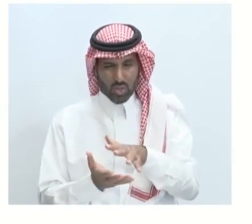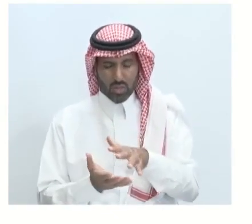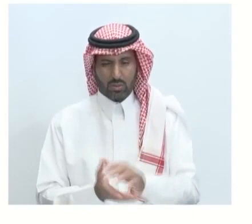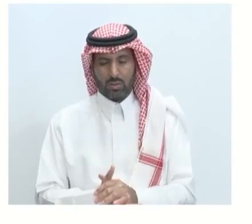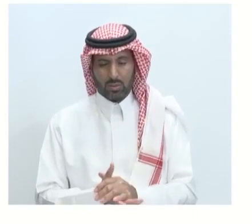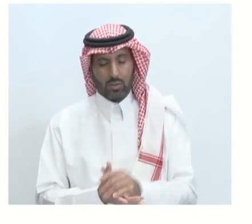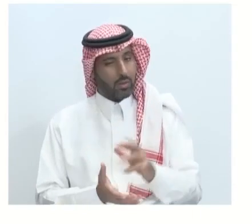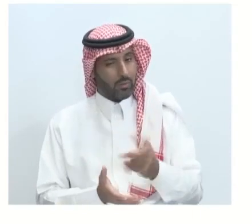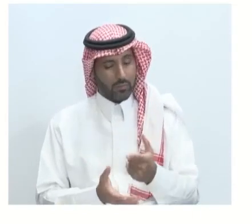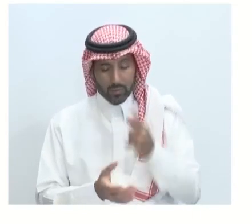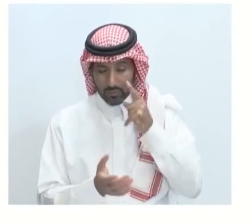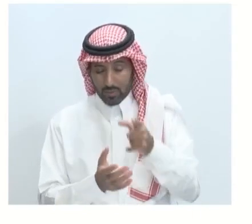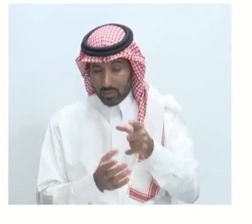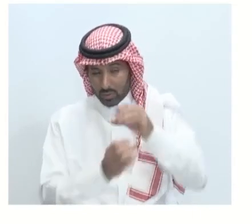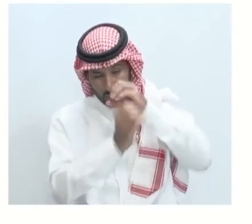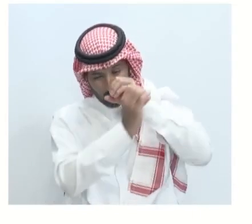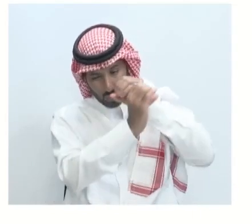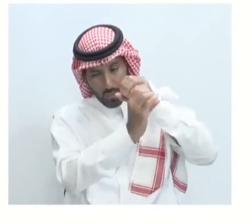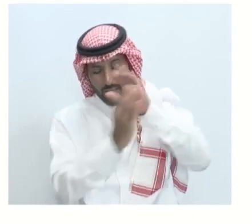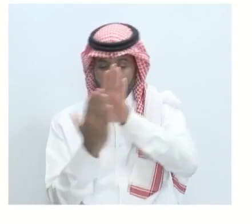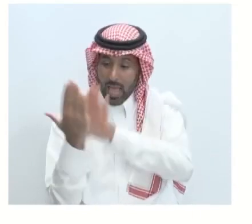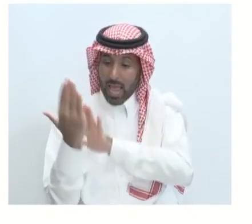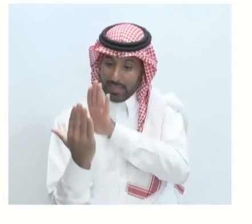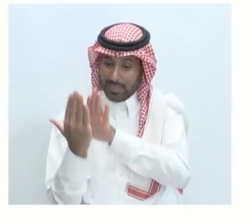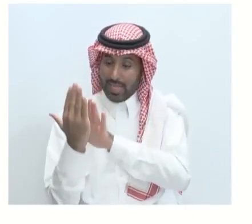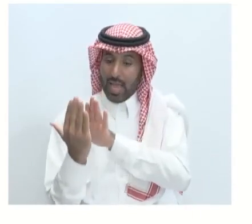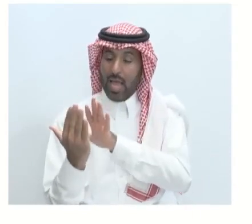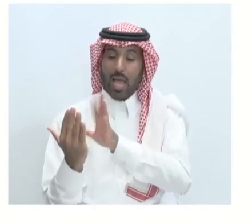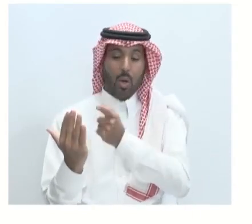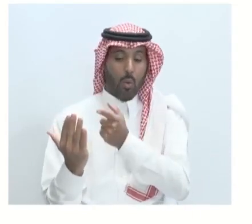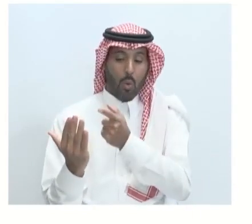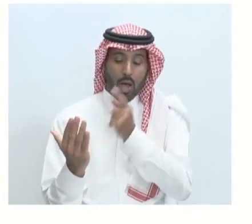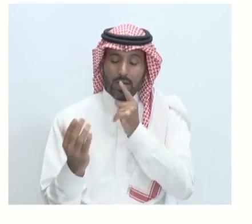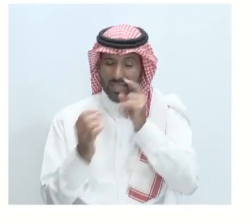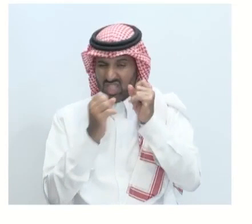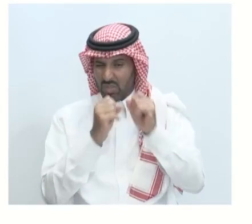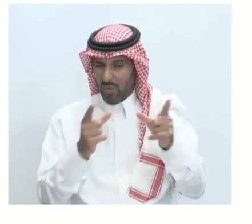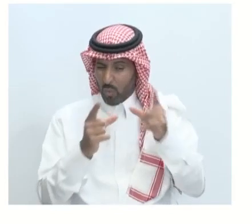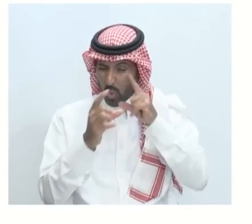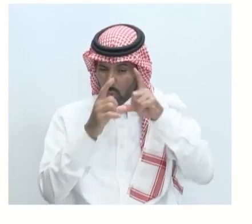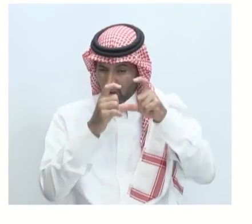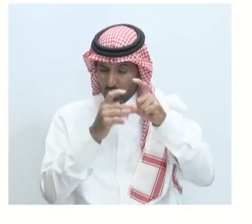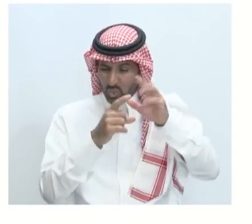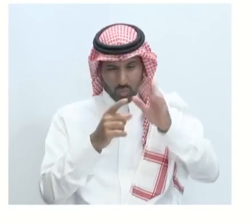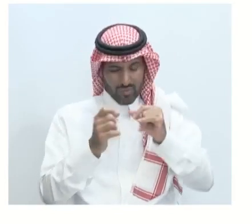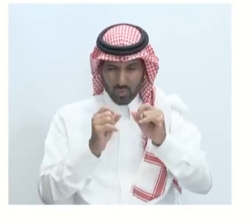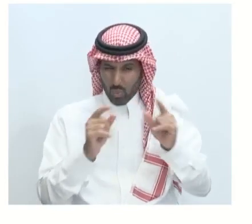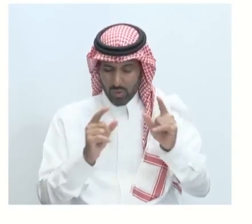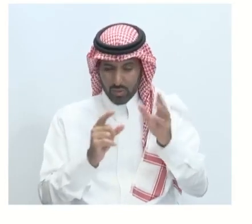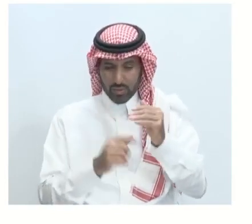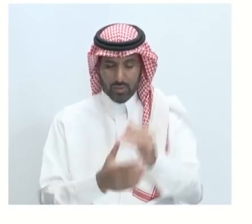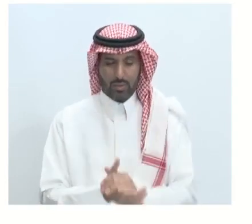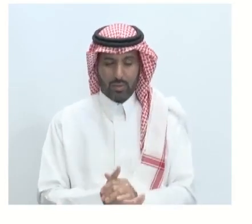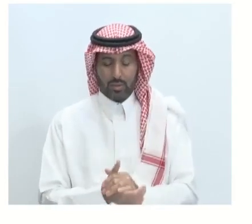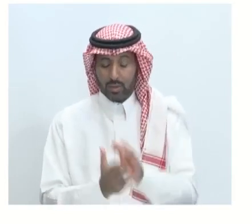عزيزتي الطالبه منها التلسكوبات العاكسه هي الزيغ الكروي وذكرنا بانه يحدث عند استخدام